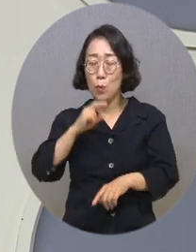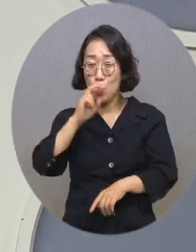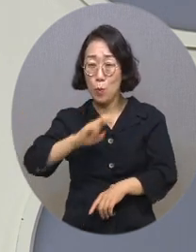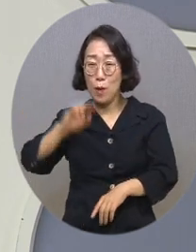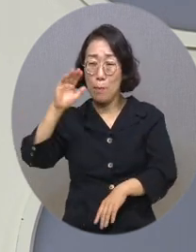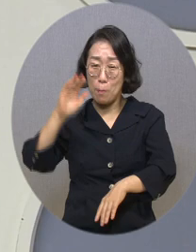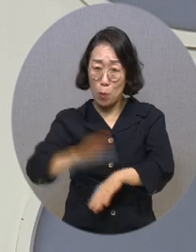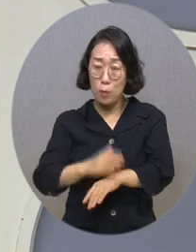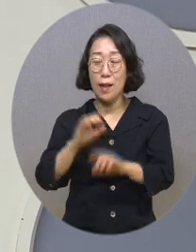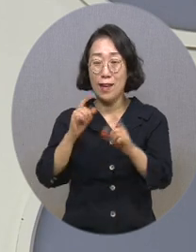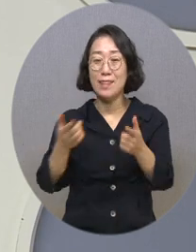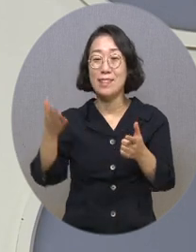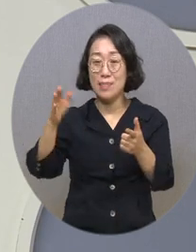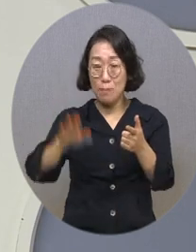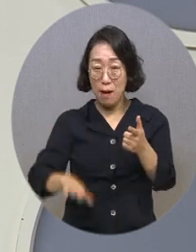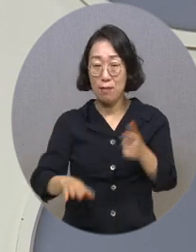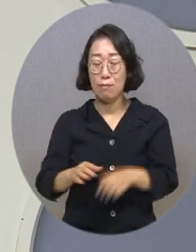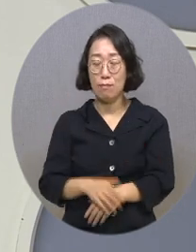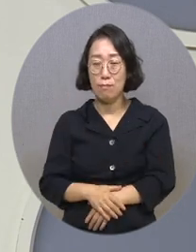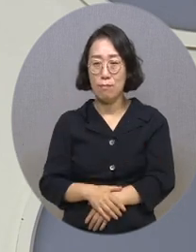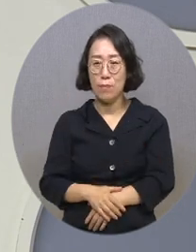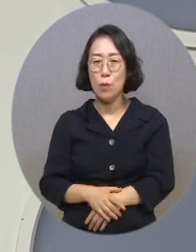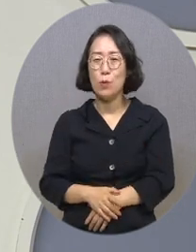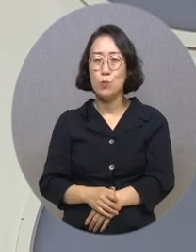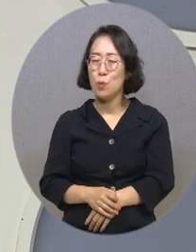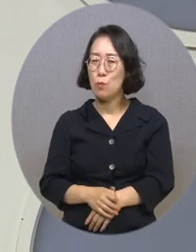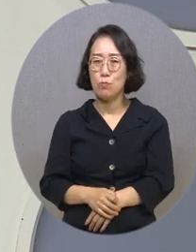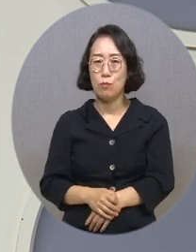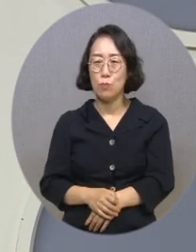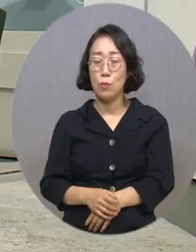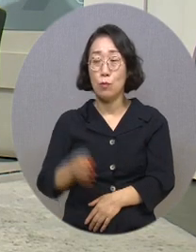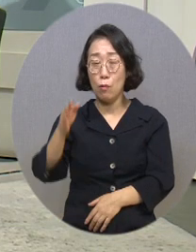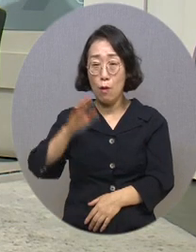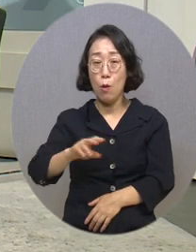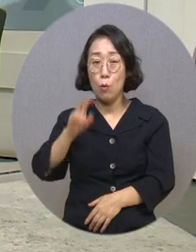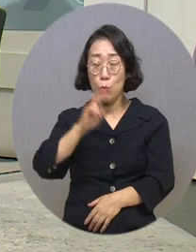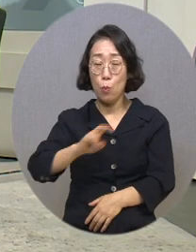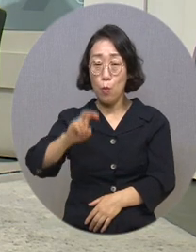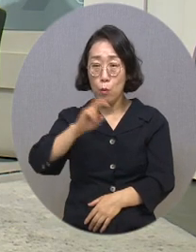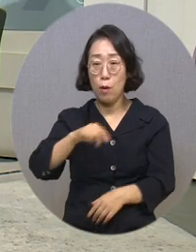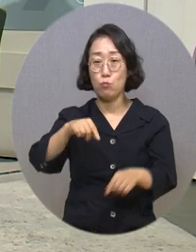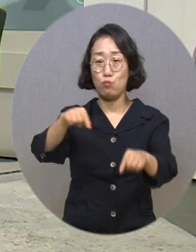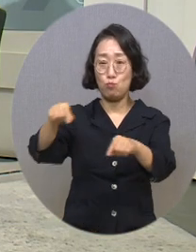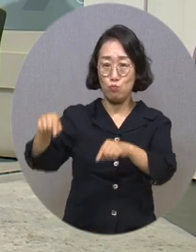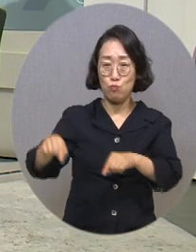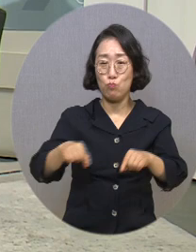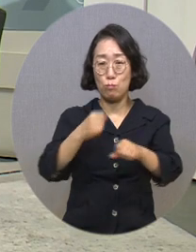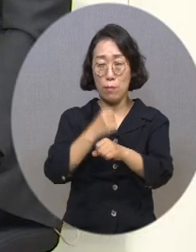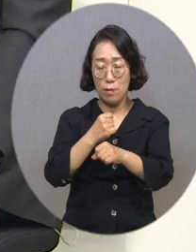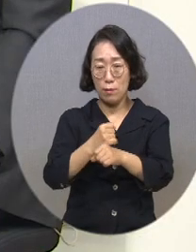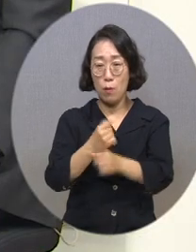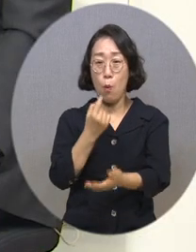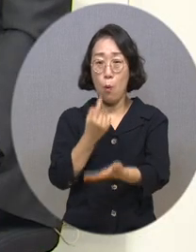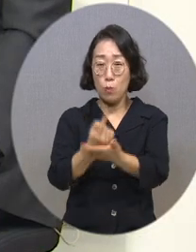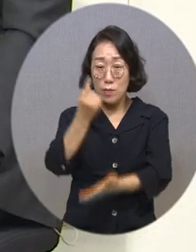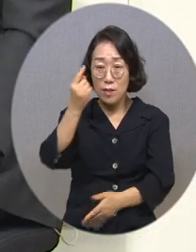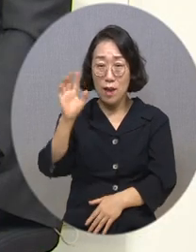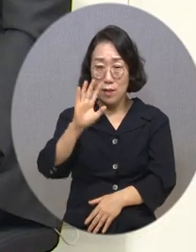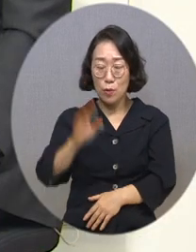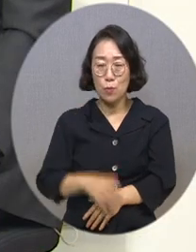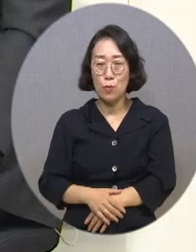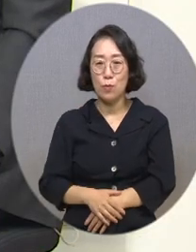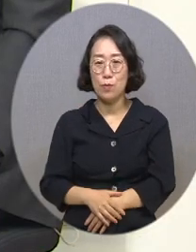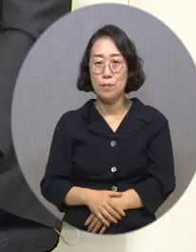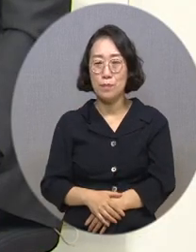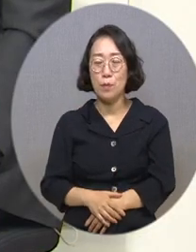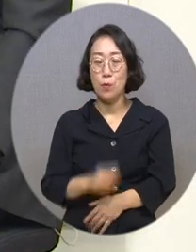불러봤어요. 음반을 내기로 결정을 하고, 그랬더니 멋지게 음반이 나오고, 저는 혼자 하는 거 별로 안 좋아해요. 처음에 싱글